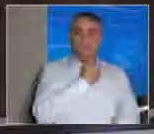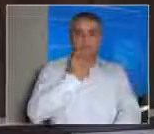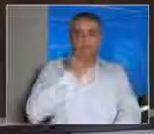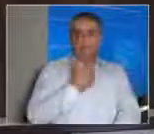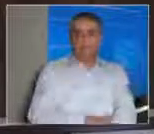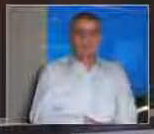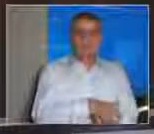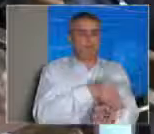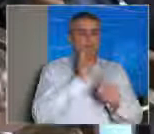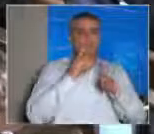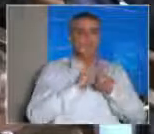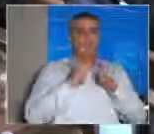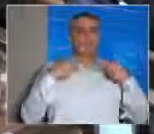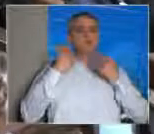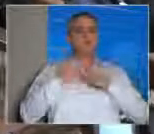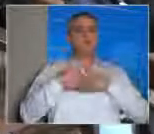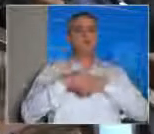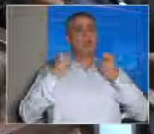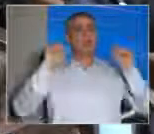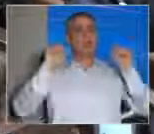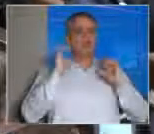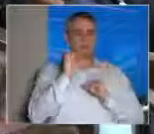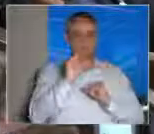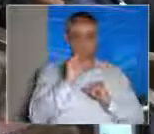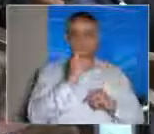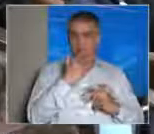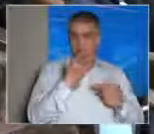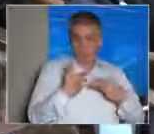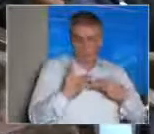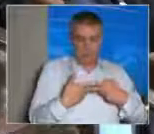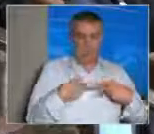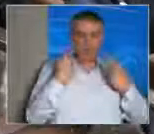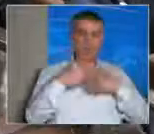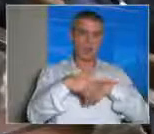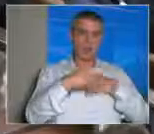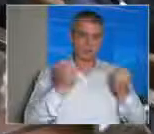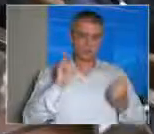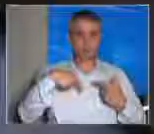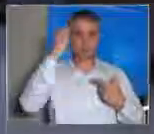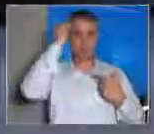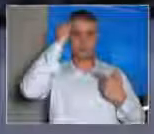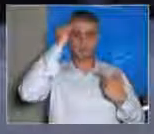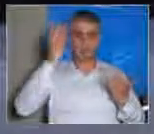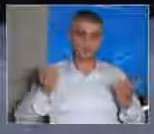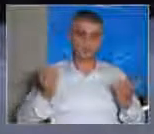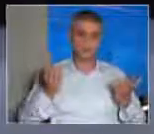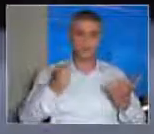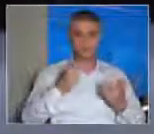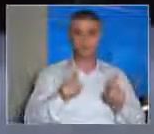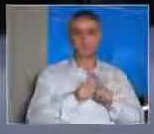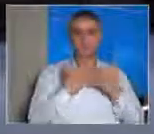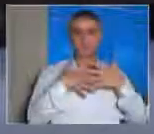הרגשתי ביום עצמאות קטן כזה, כי אנחנו גם סמוכים ליום העצמאות וגם ליום הזיכרון, וזה